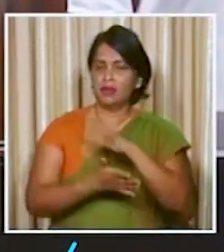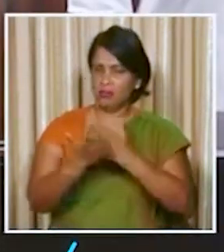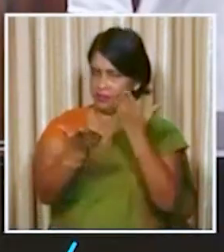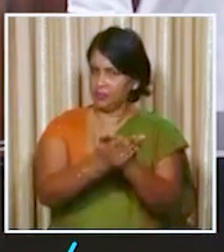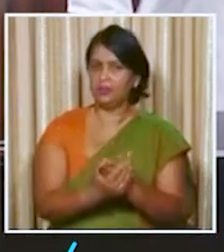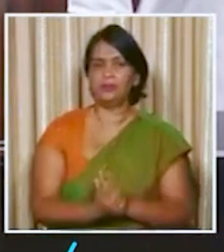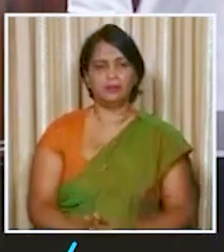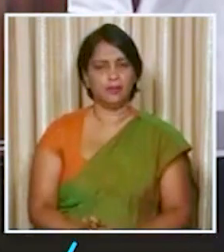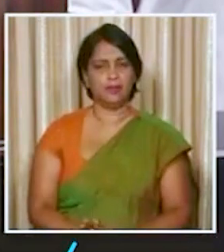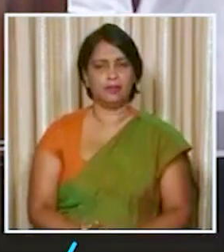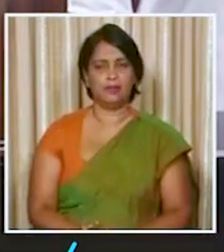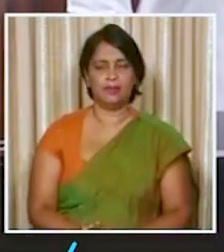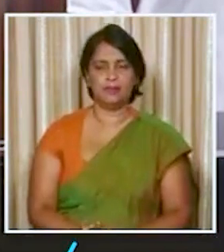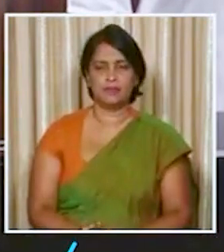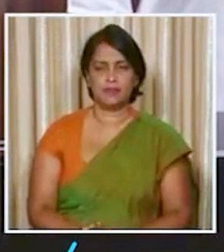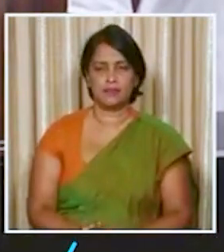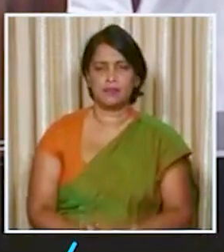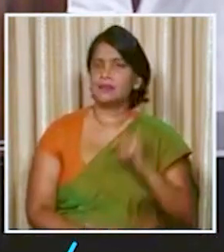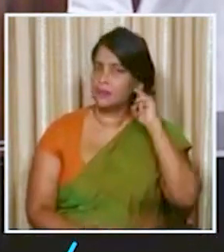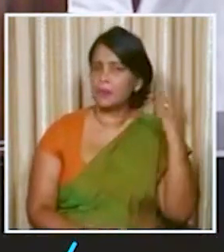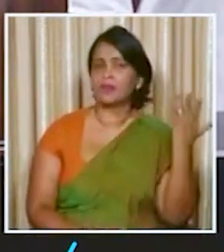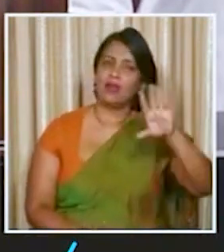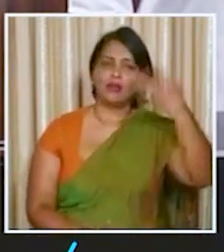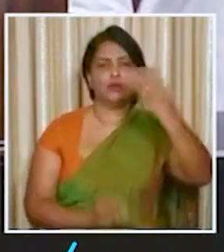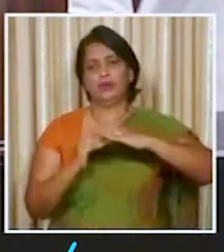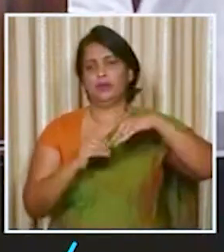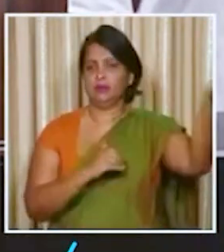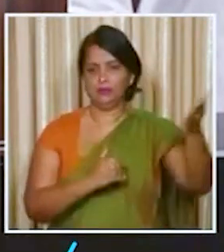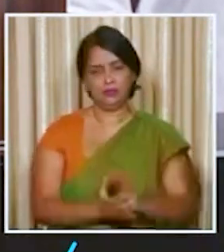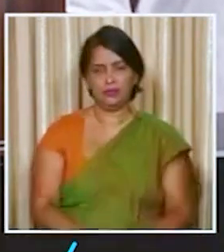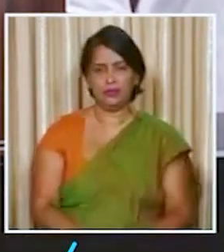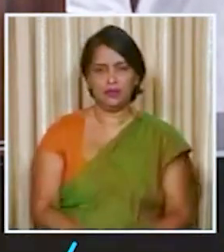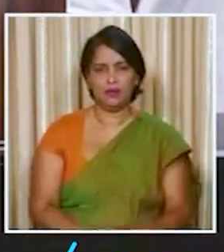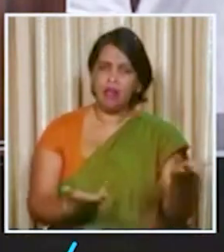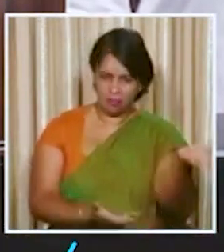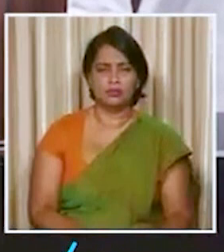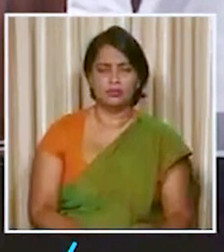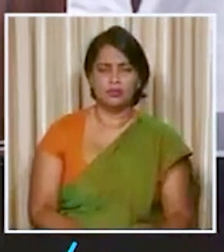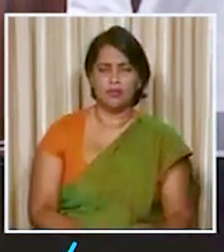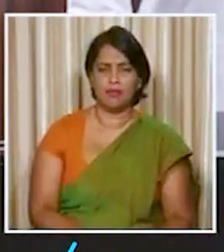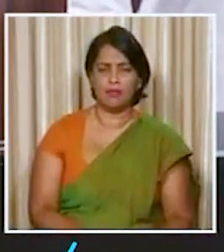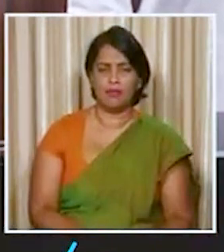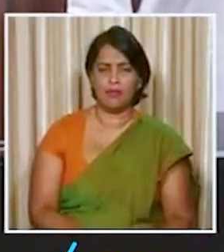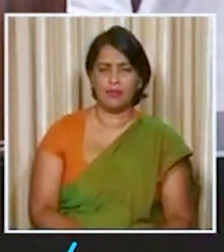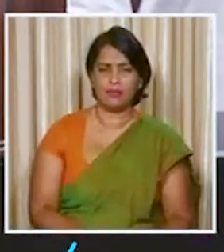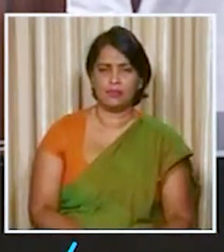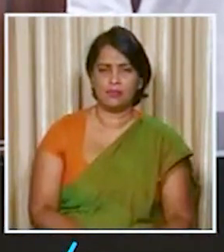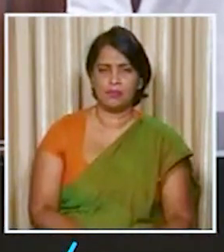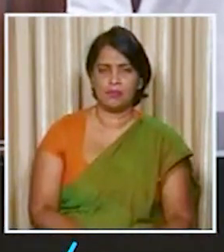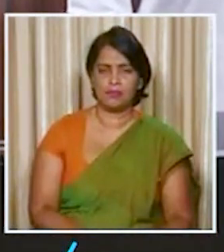කරන්න ඇහෙන්නේ මේ මට ඇහෙන්නේ නැත්නම් වෙන දවසක ඉදිරිපත් කරන්න ඒව කරන්න බෑ එහෙනම් ඉදිරිපත් කරන්න මේක